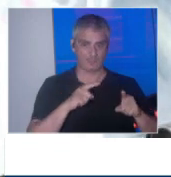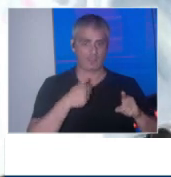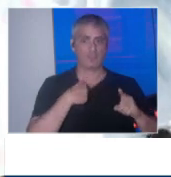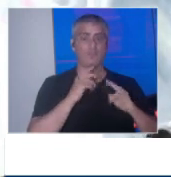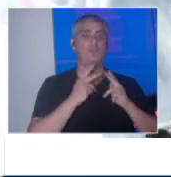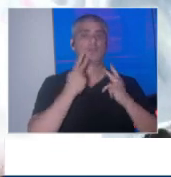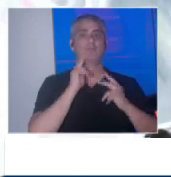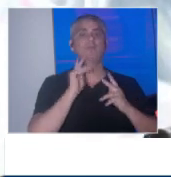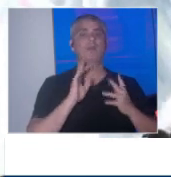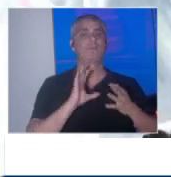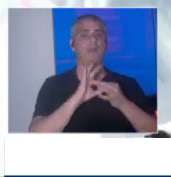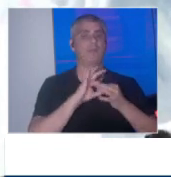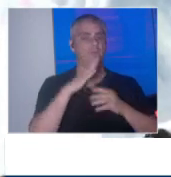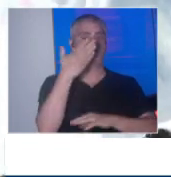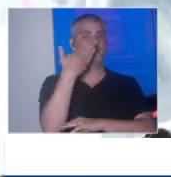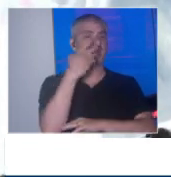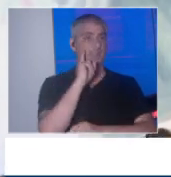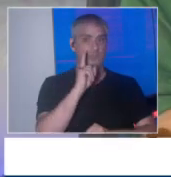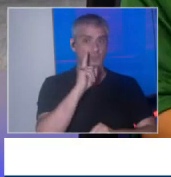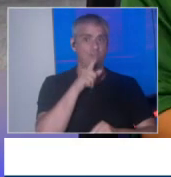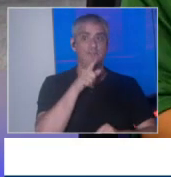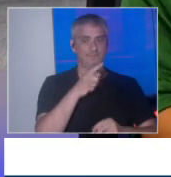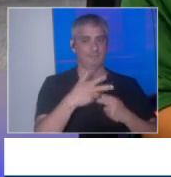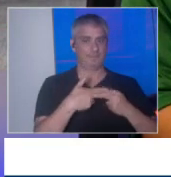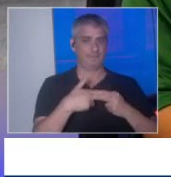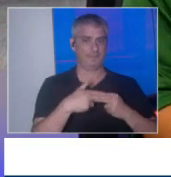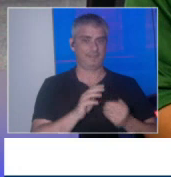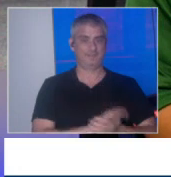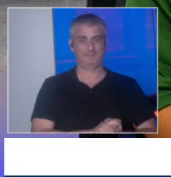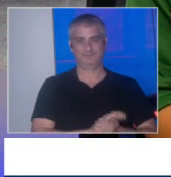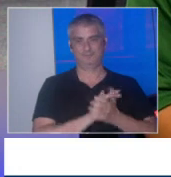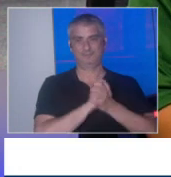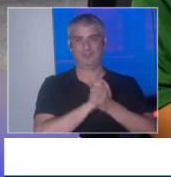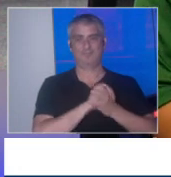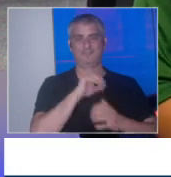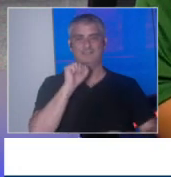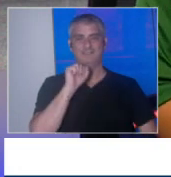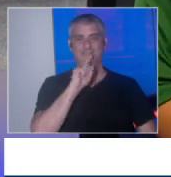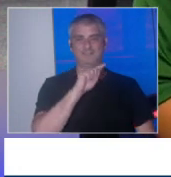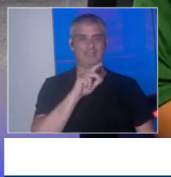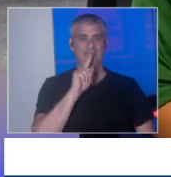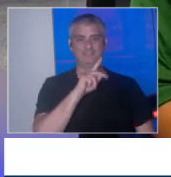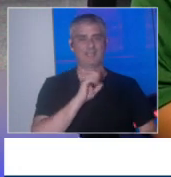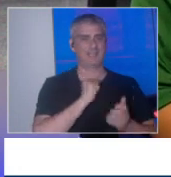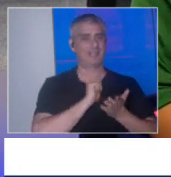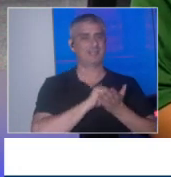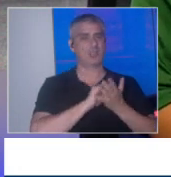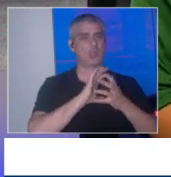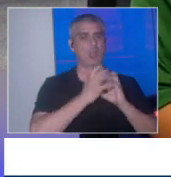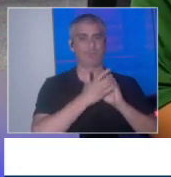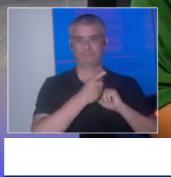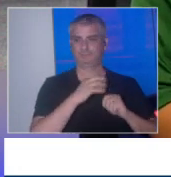אנחנו הבטחנו גם לחבר בין המדינות, וזה בדרך. שלום אסף זגרי זק, גלובס, מה שלומך?